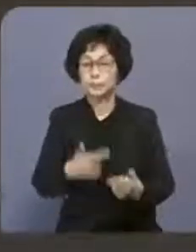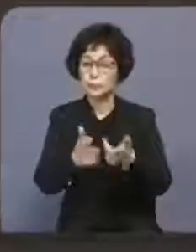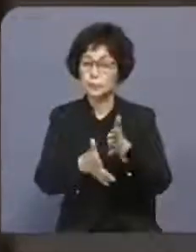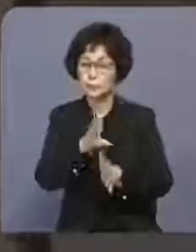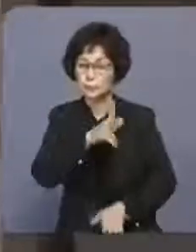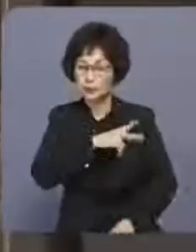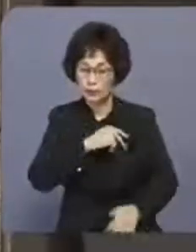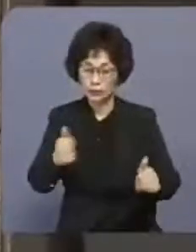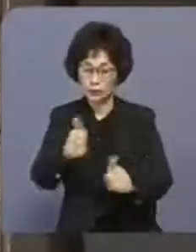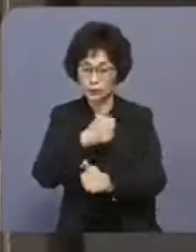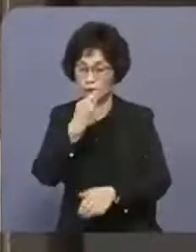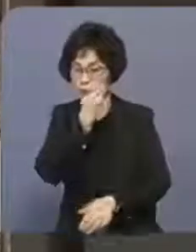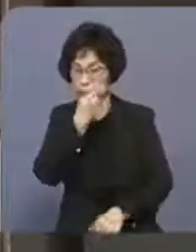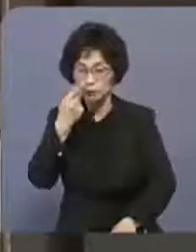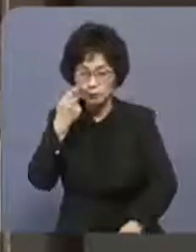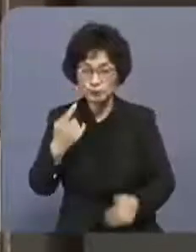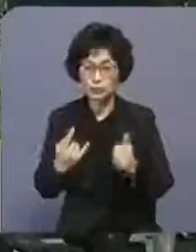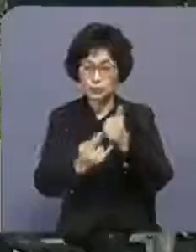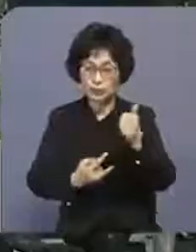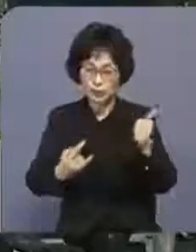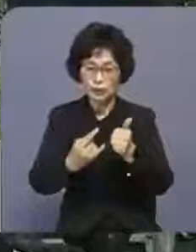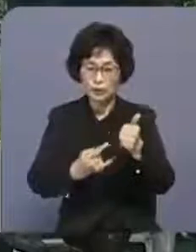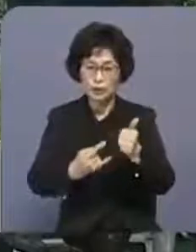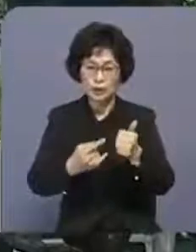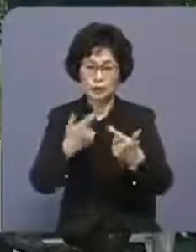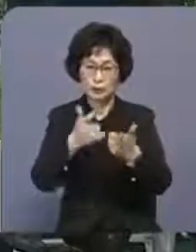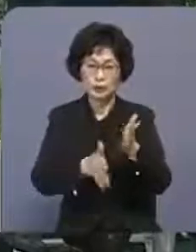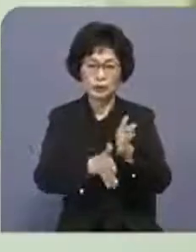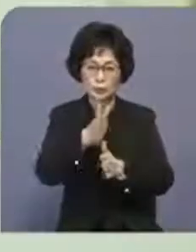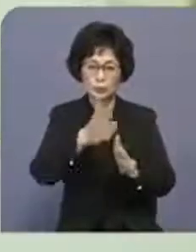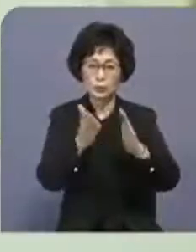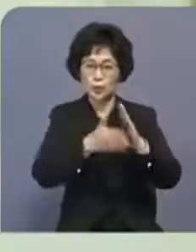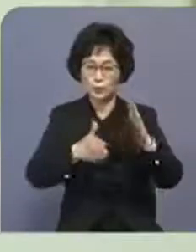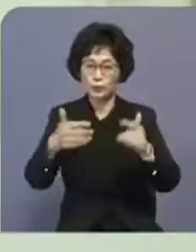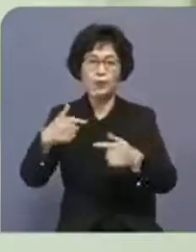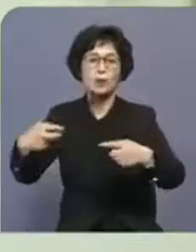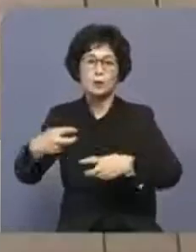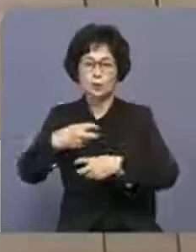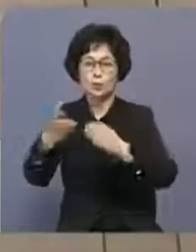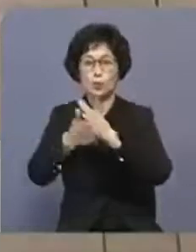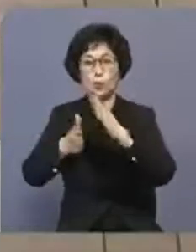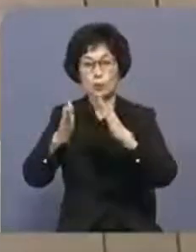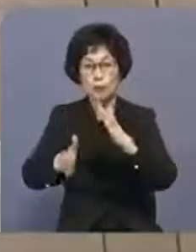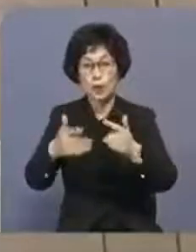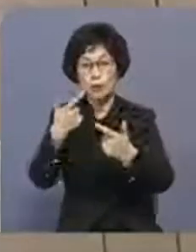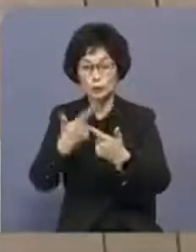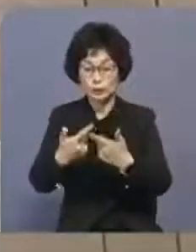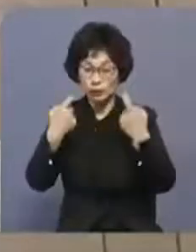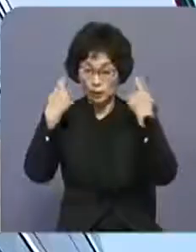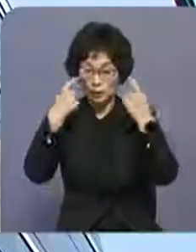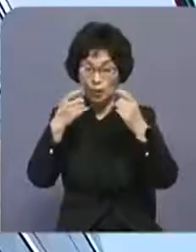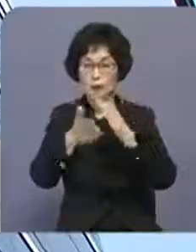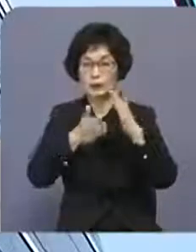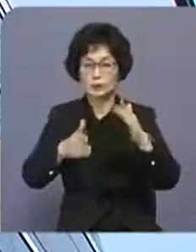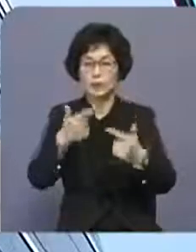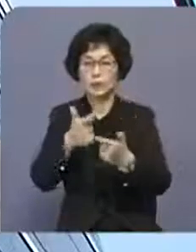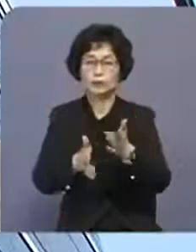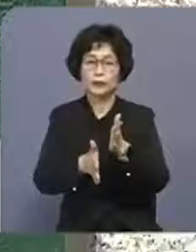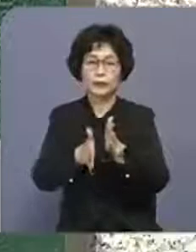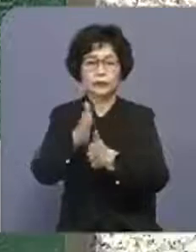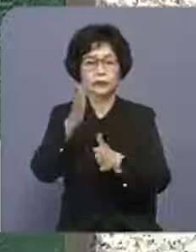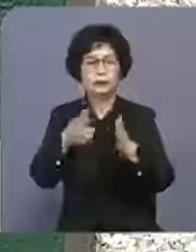부산시의회 인사검증위원회의 검증 대상은 부산도시공사와 부산교통공사, 부산관광공사,